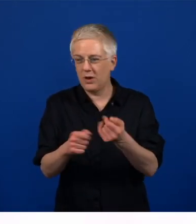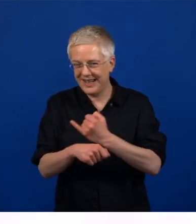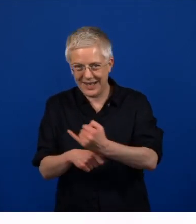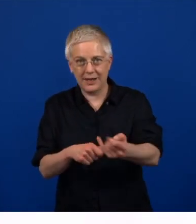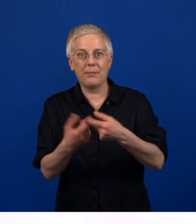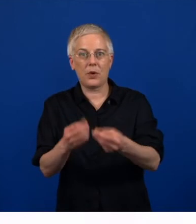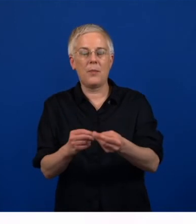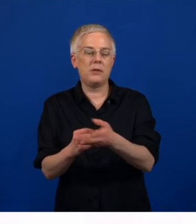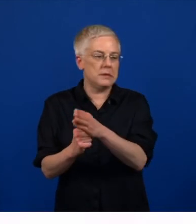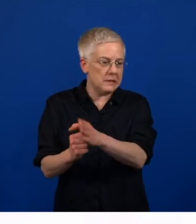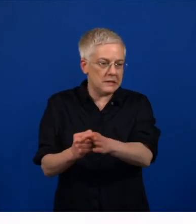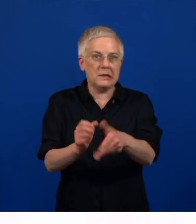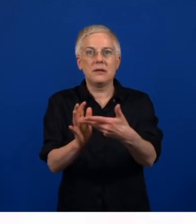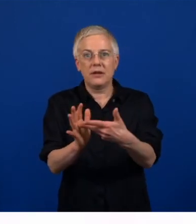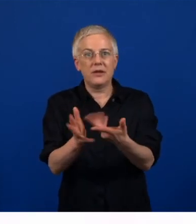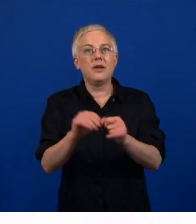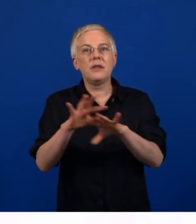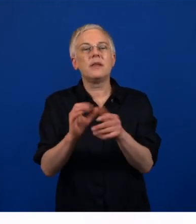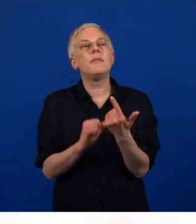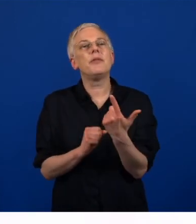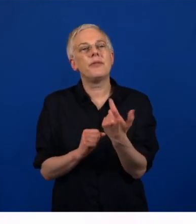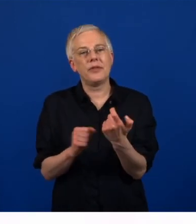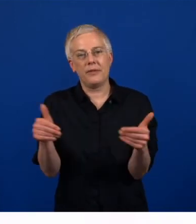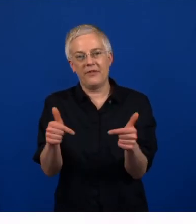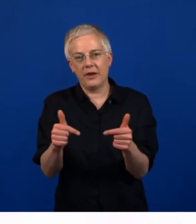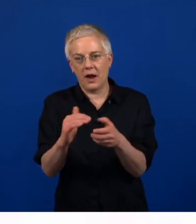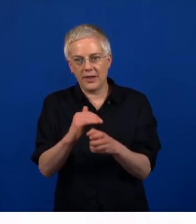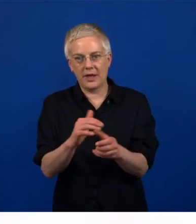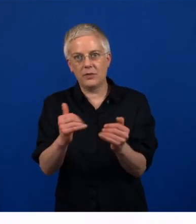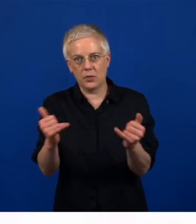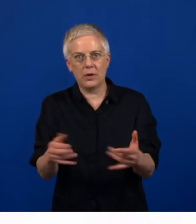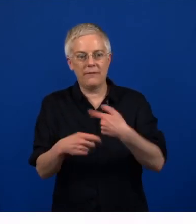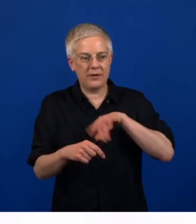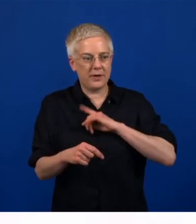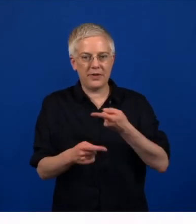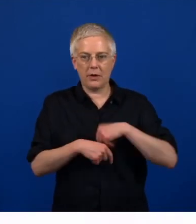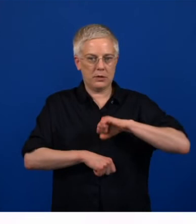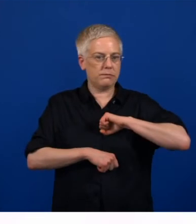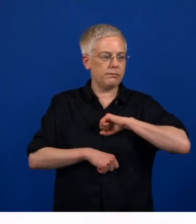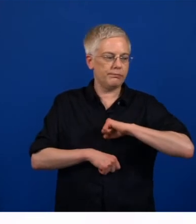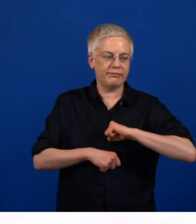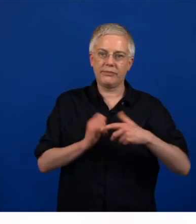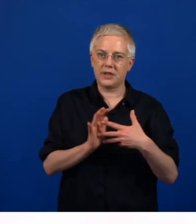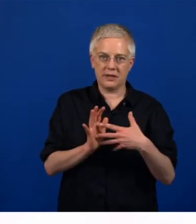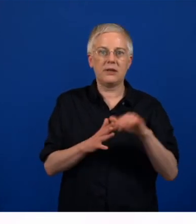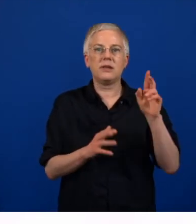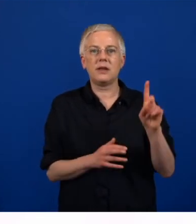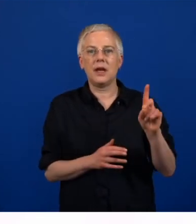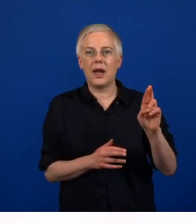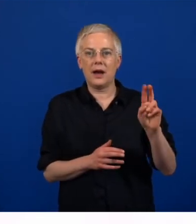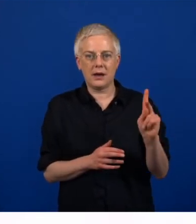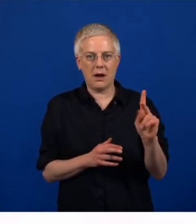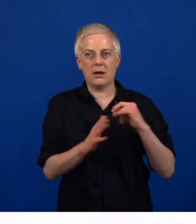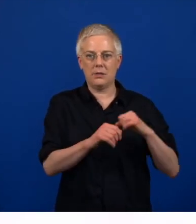sind 20 Pflegeeinrichtungen mithilfe unserer Fast-Track-Testung durch das Deutsche Rote Kreuz